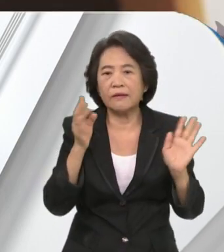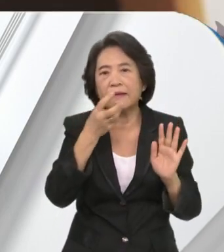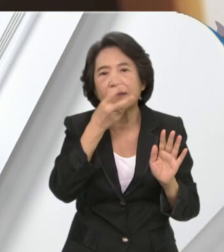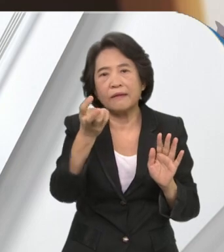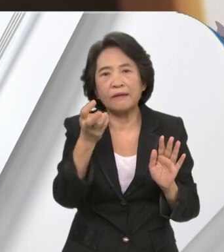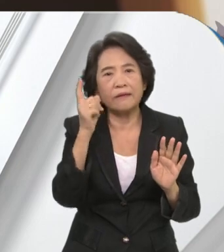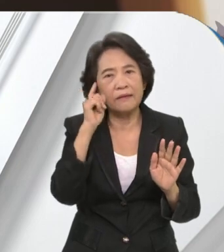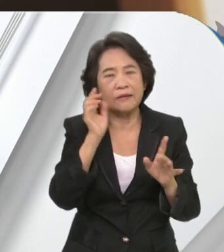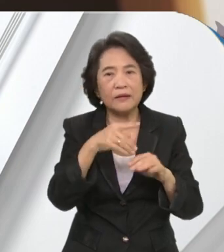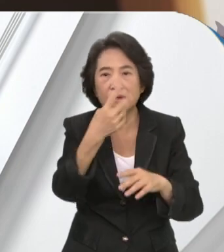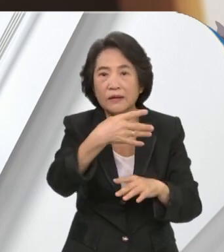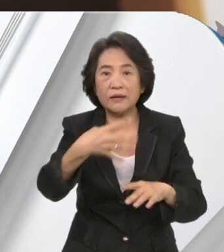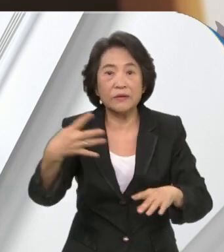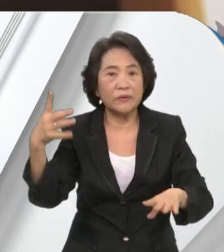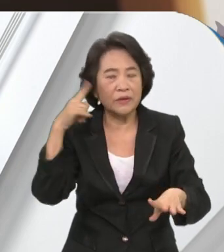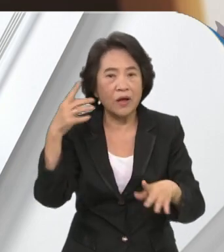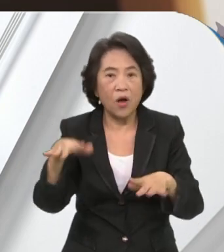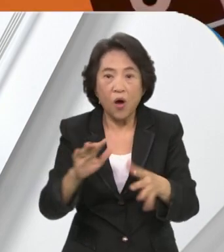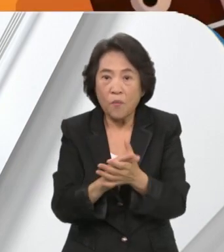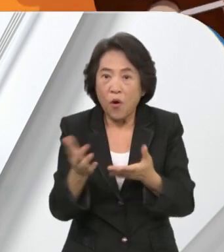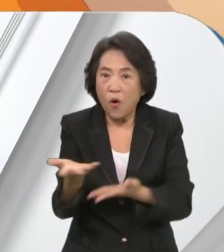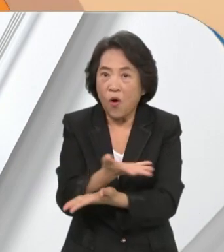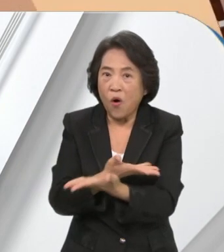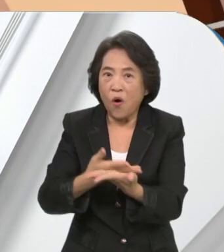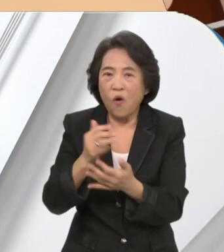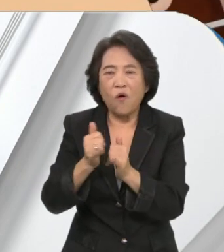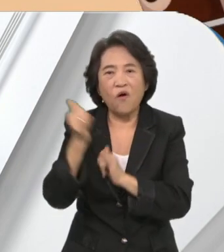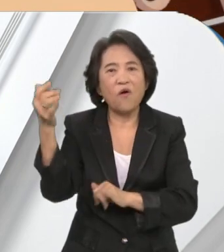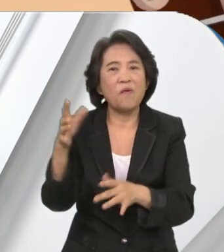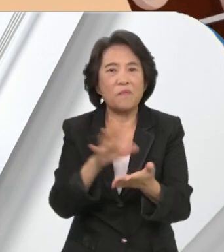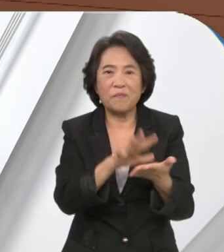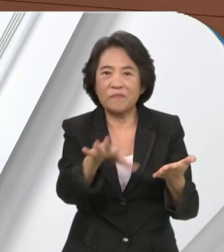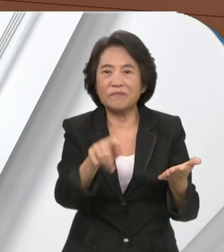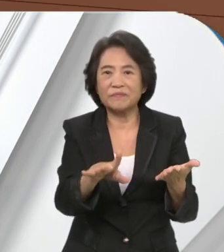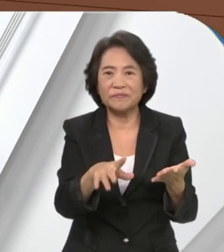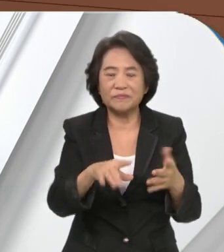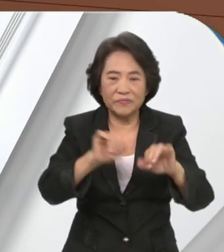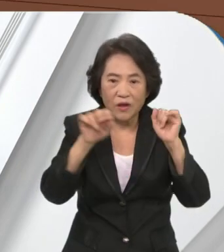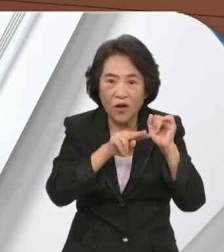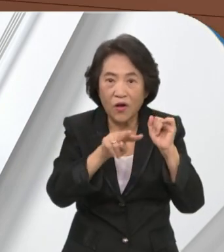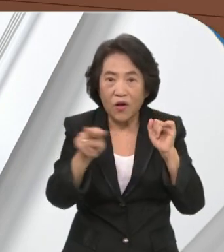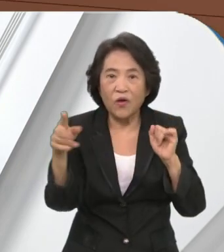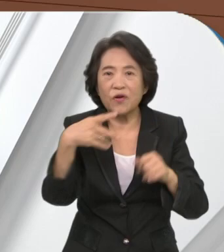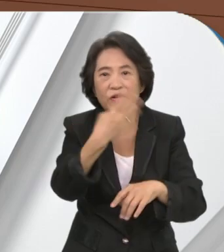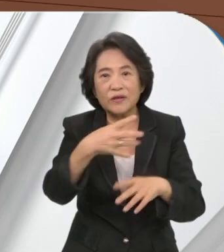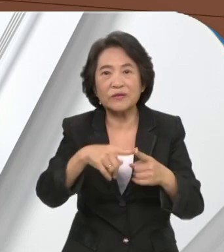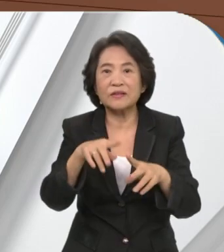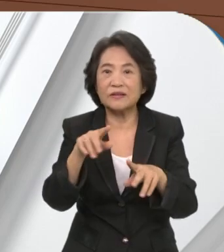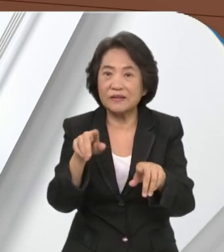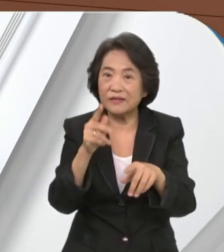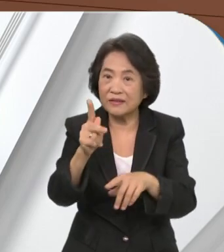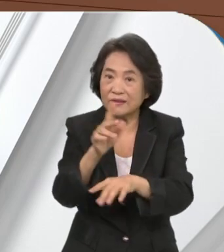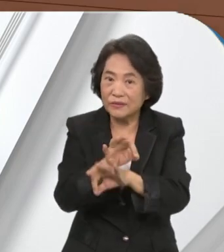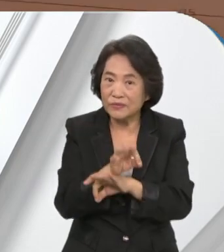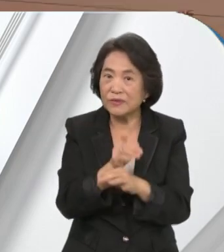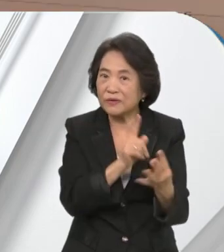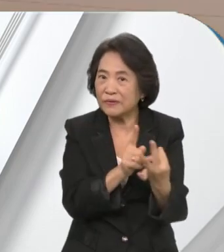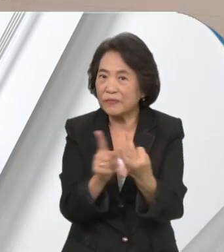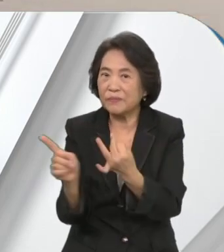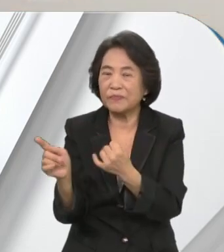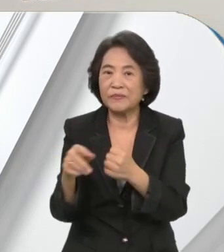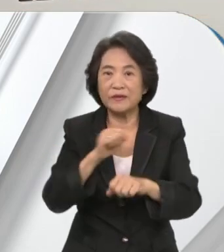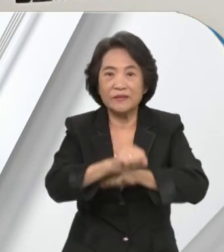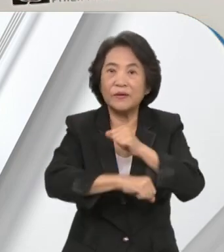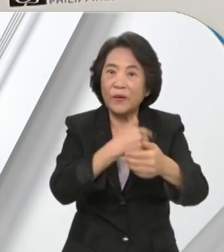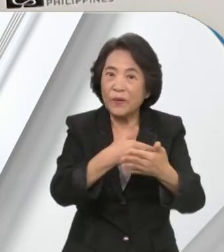強少年以大榜音樂搞到嘅好朋友嘅故事。节目嘅内容结合嘅音乐，系个科学原理，